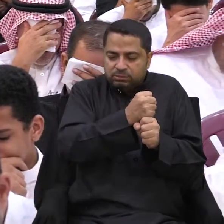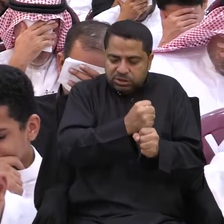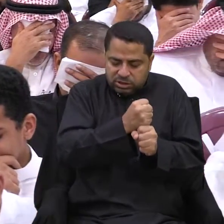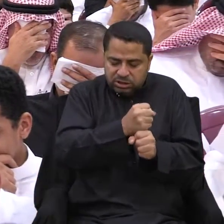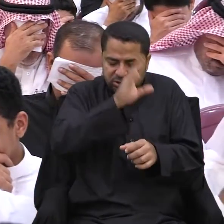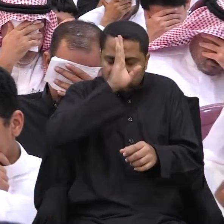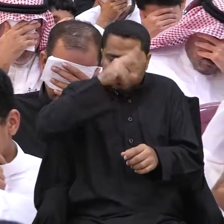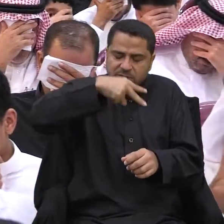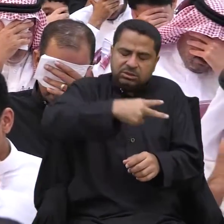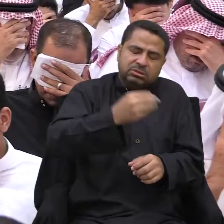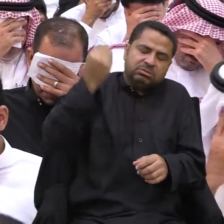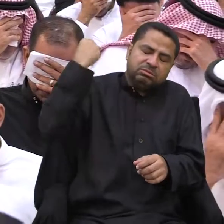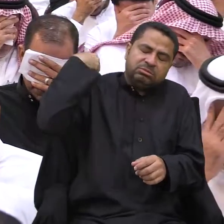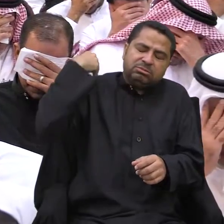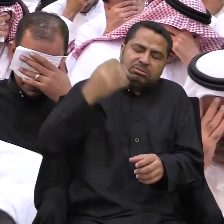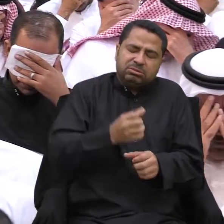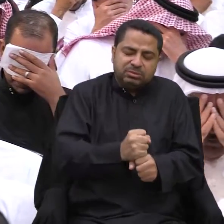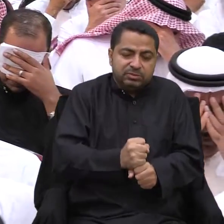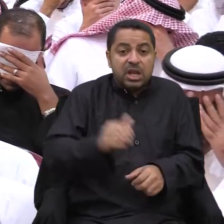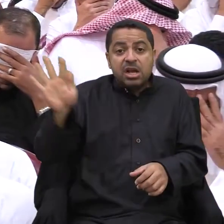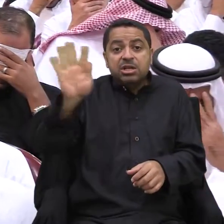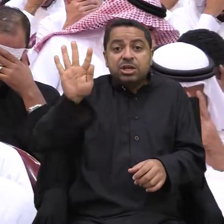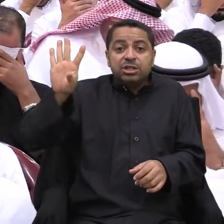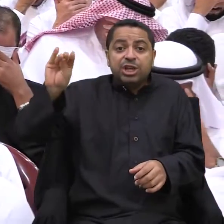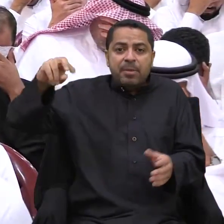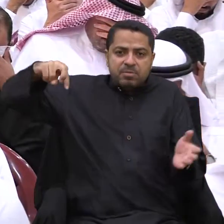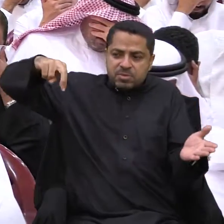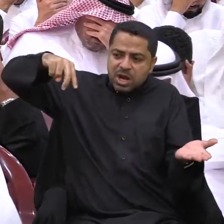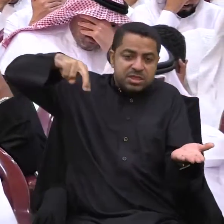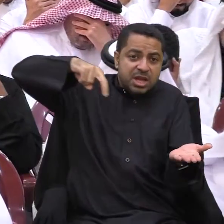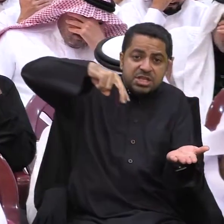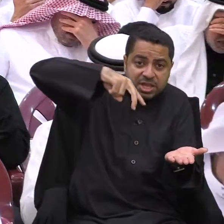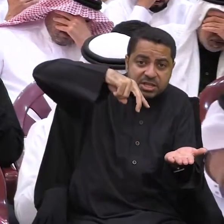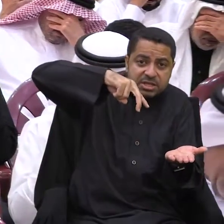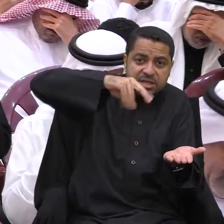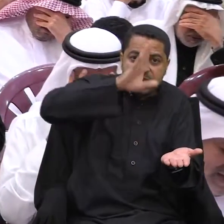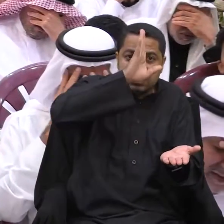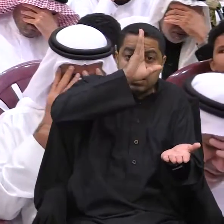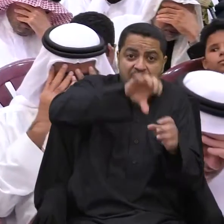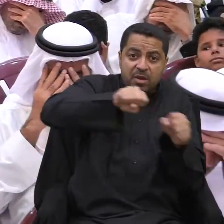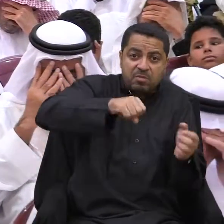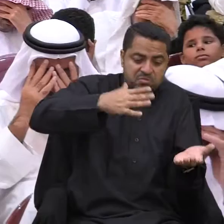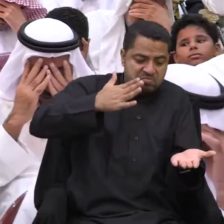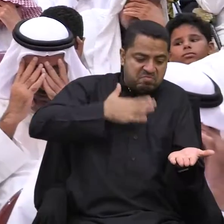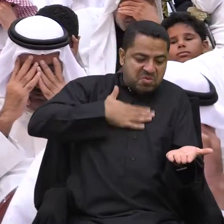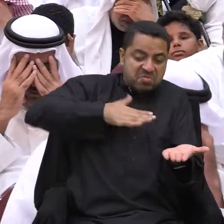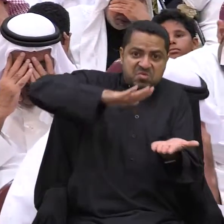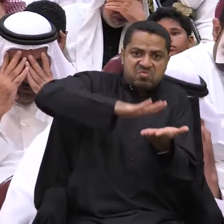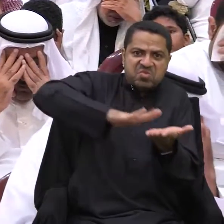أمير المؤمنين، تقدم إلى إمامنا وصعد على